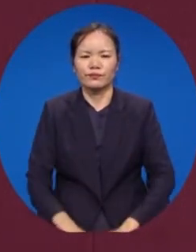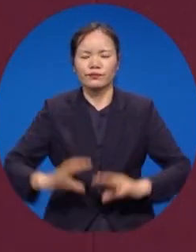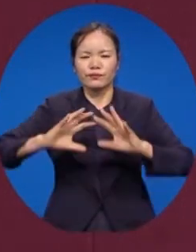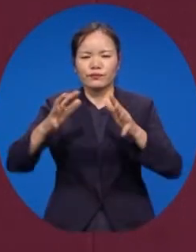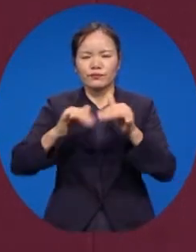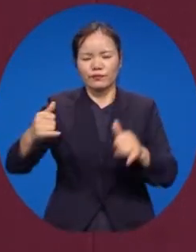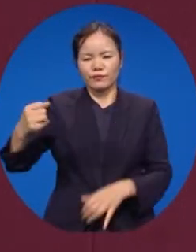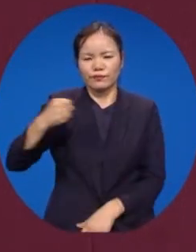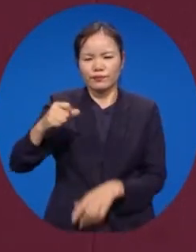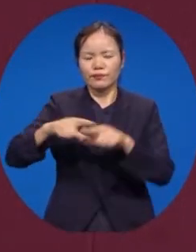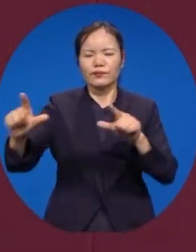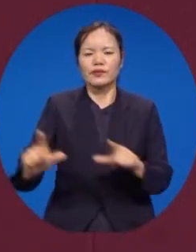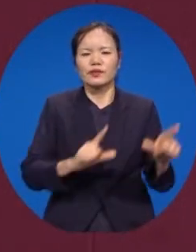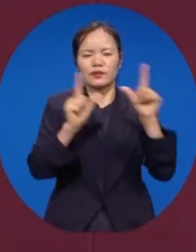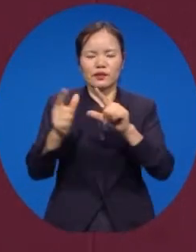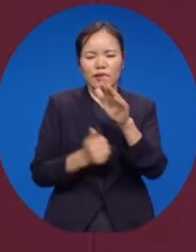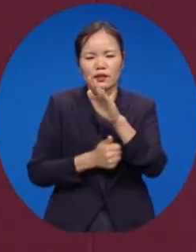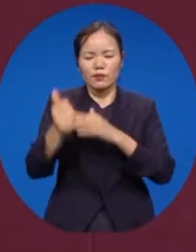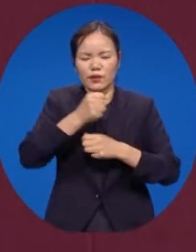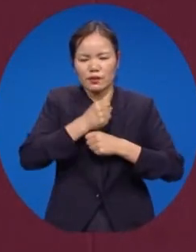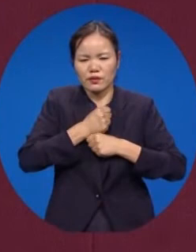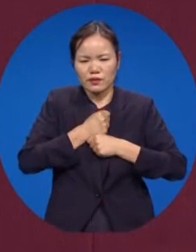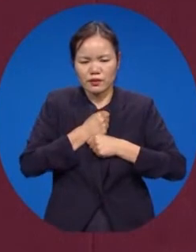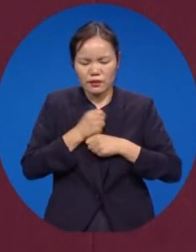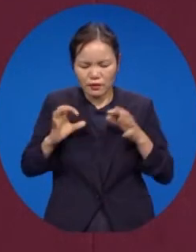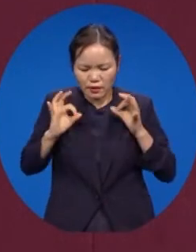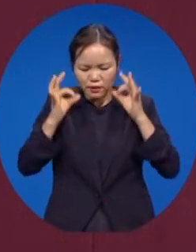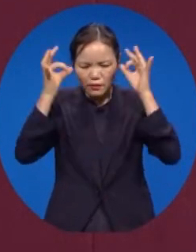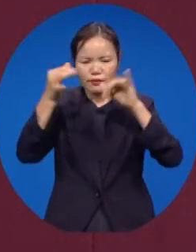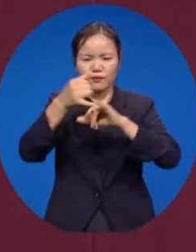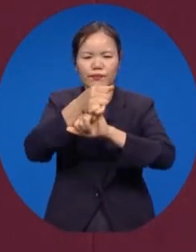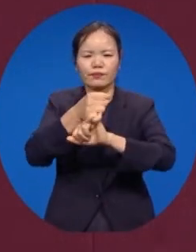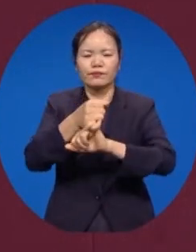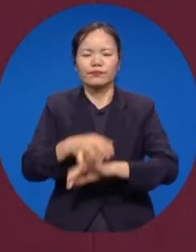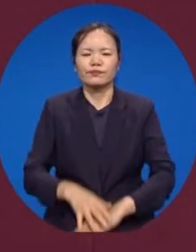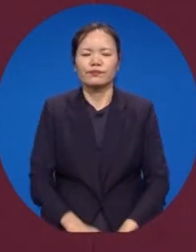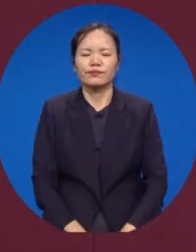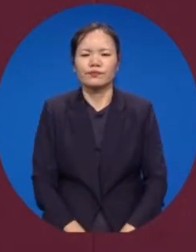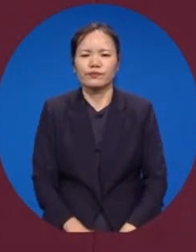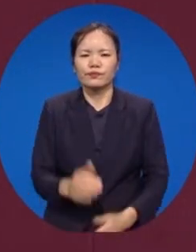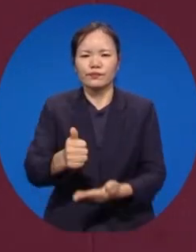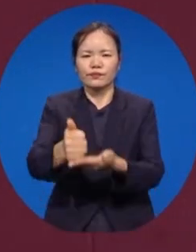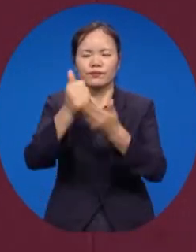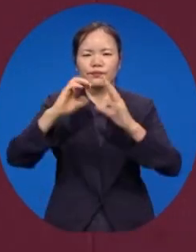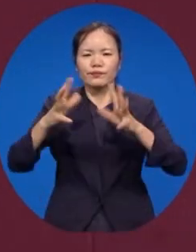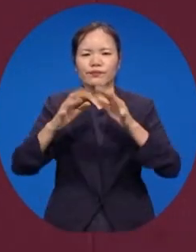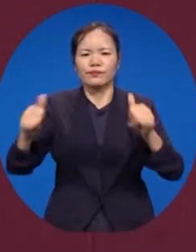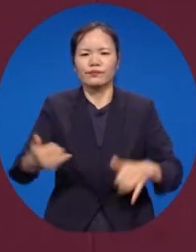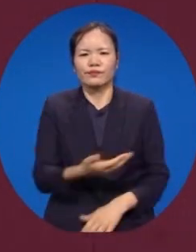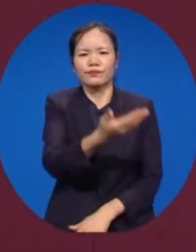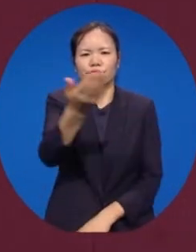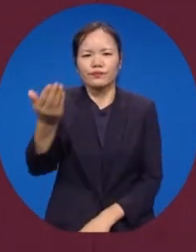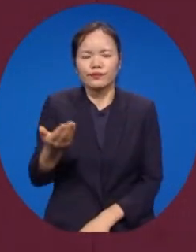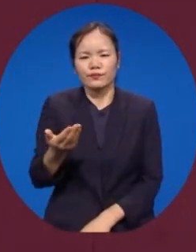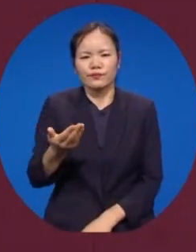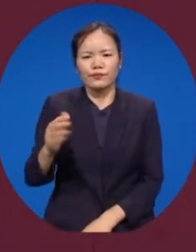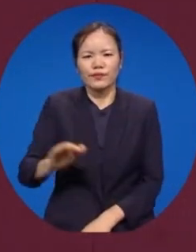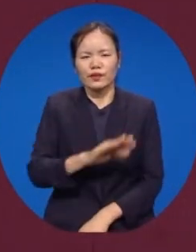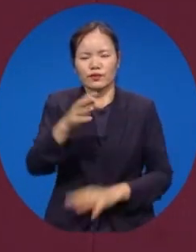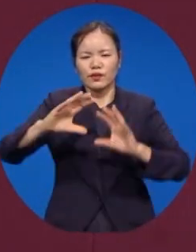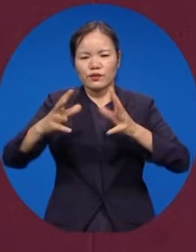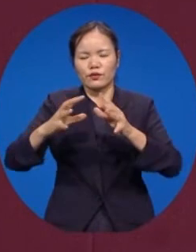국민의힘이 민생과 희망을 지키는데 최선을 다하겠습니다. 존경하는 국민 여러분, 우리